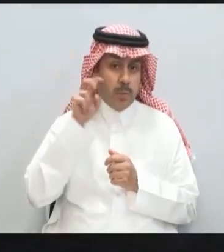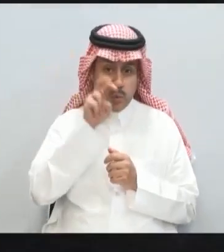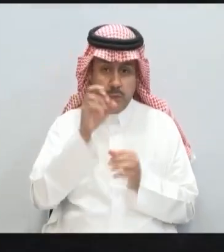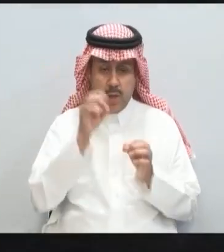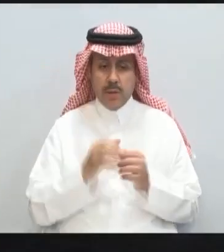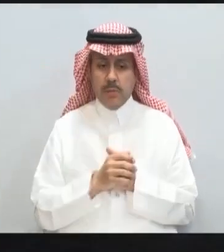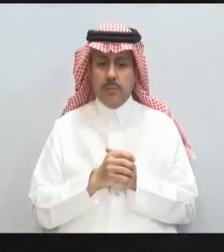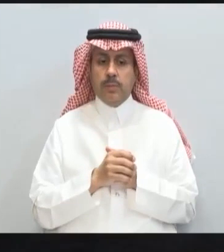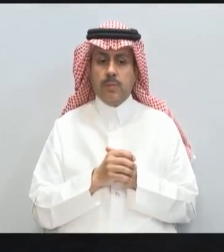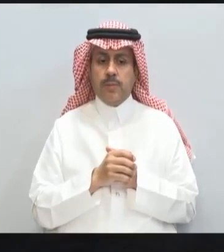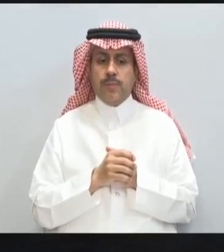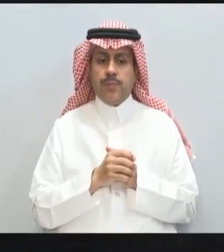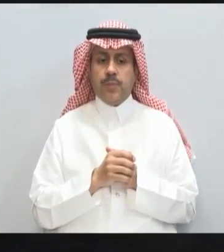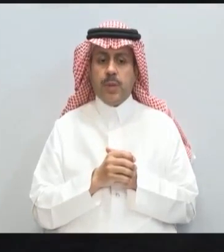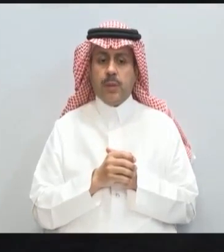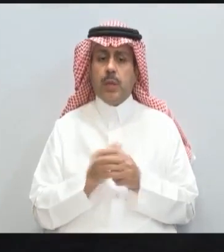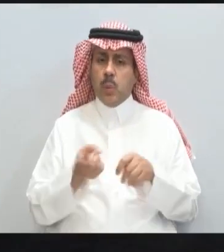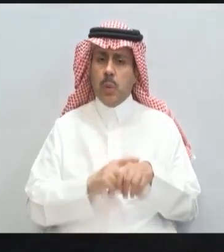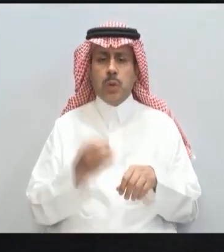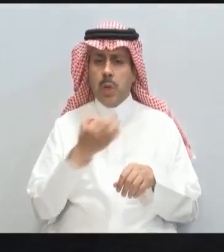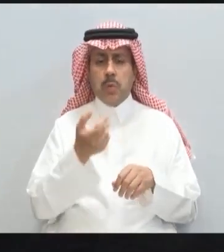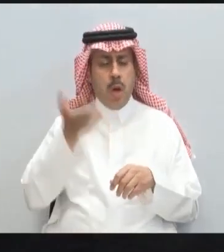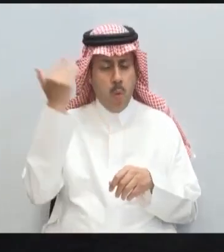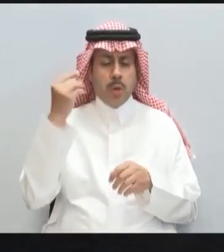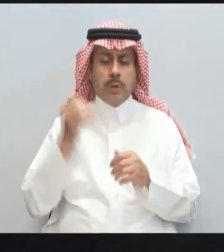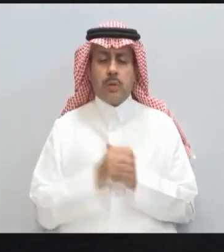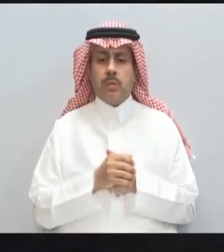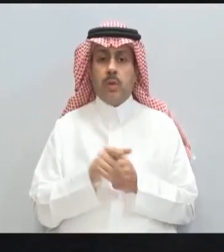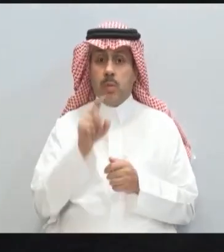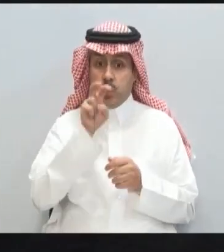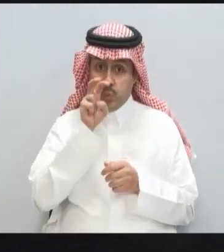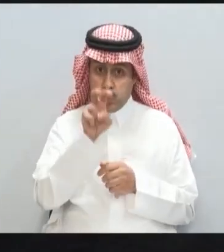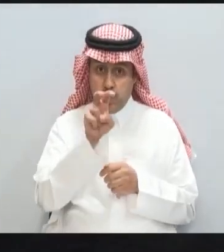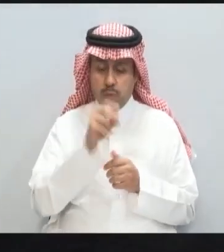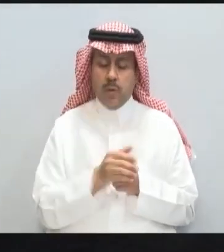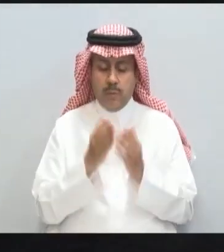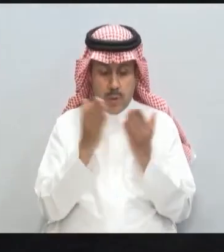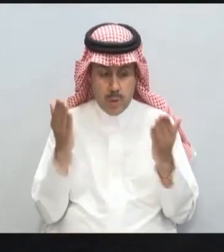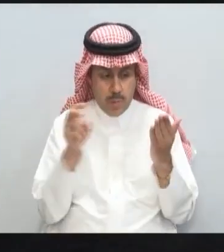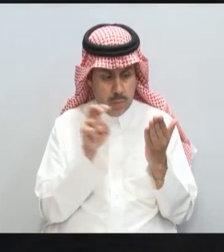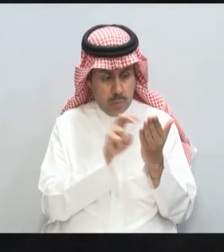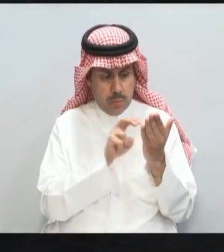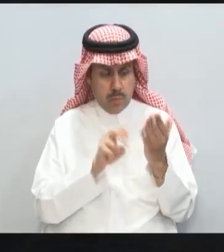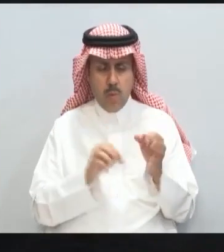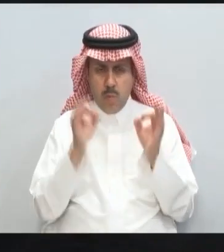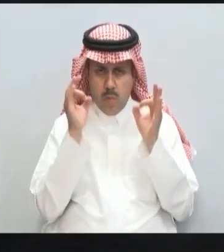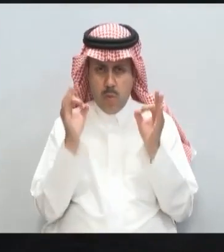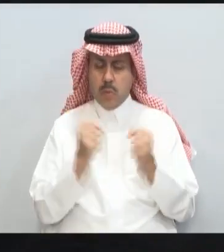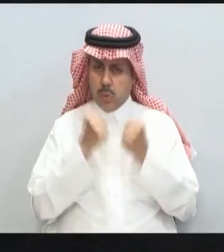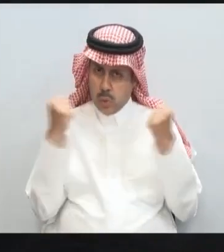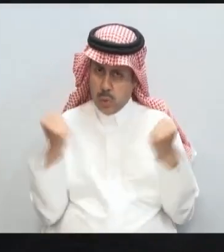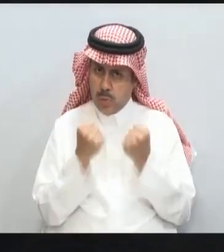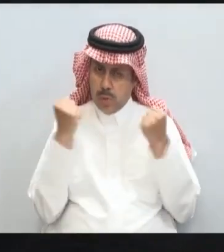مسامعكم لسنا بحاجه الى ان نعيد تلاوتها لكن المرجو من الطلاب والطالبات ان يهتموا